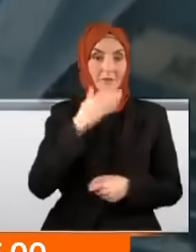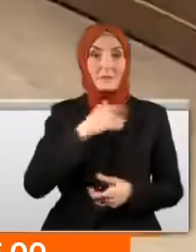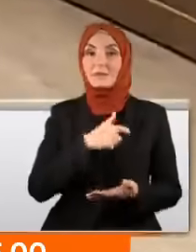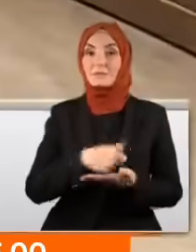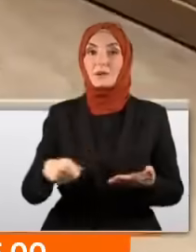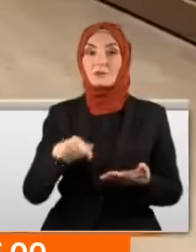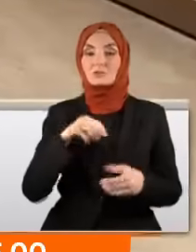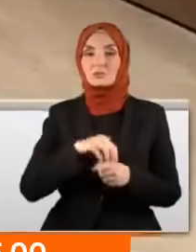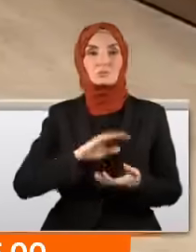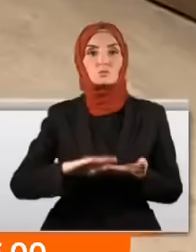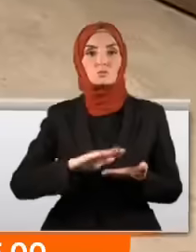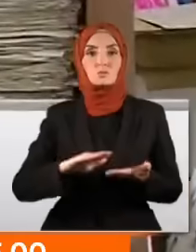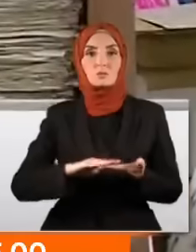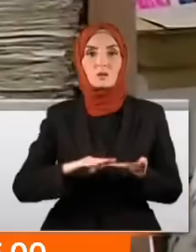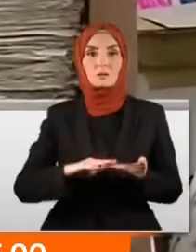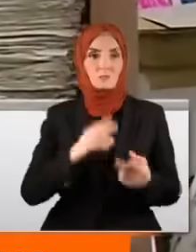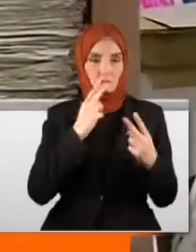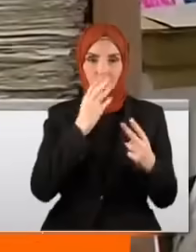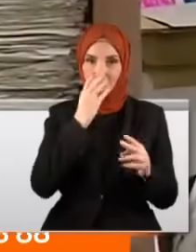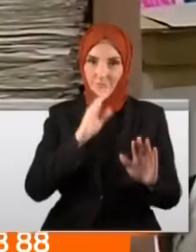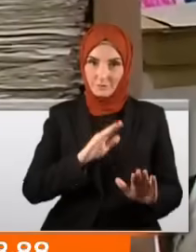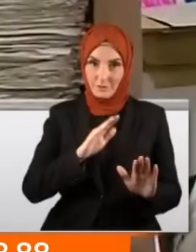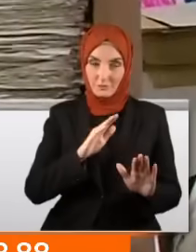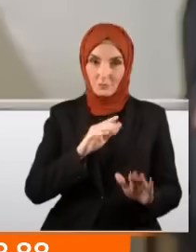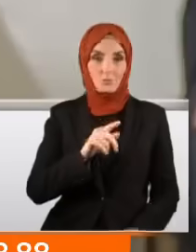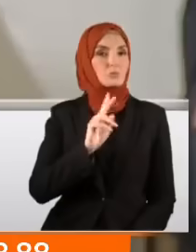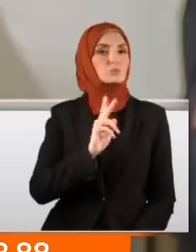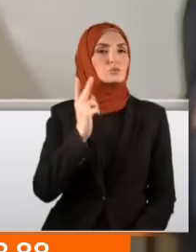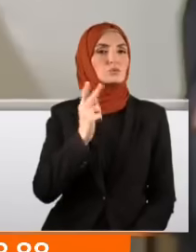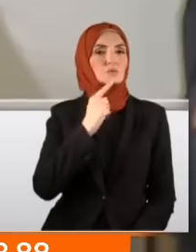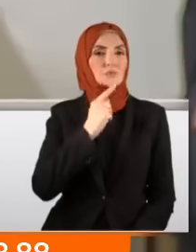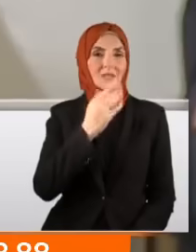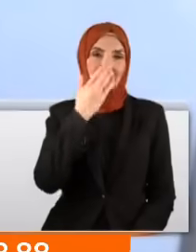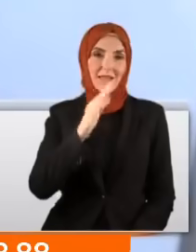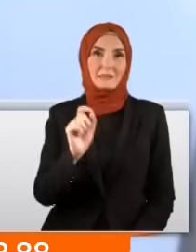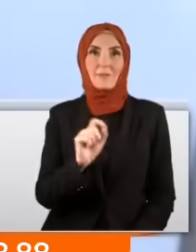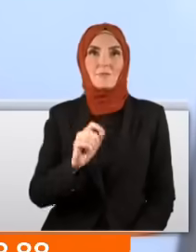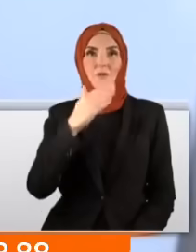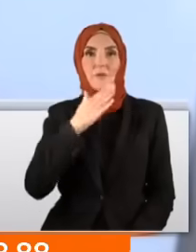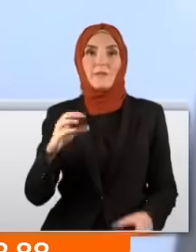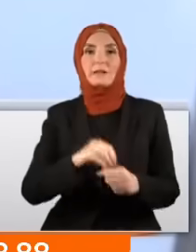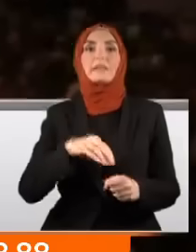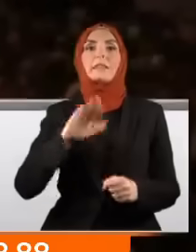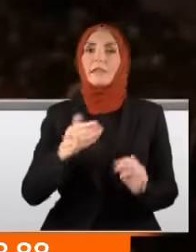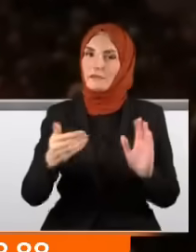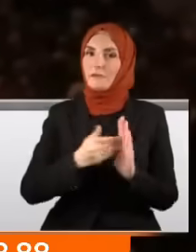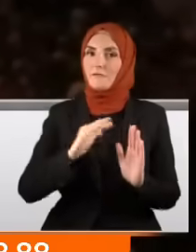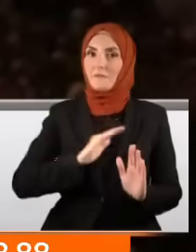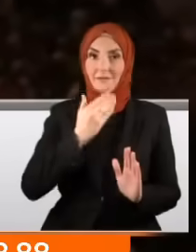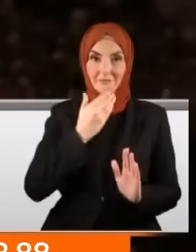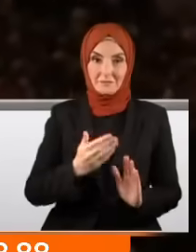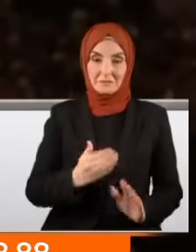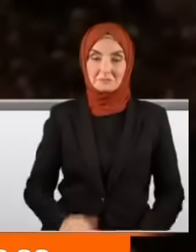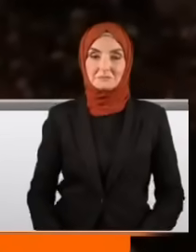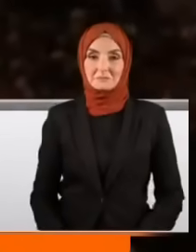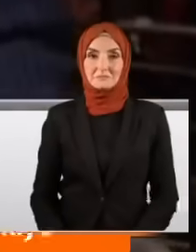olacak bakan ışı müjdenin yalnız memur emeklilerini kapsayacağı işaret edince emekliler heyecanlandı senaryo